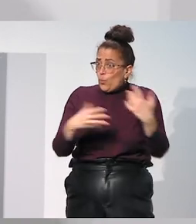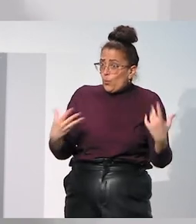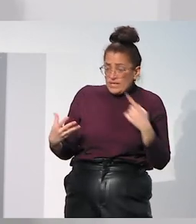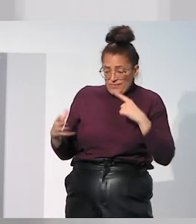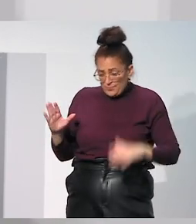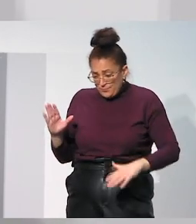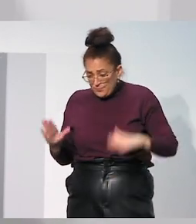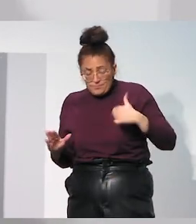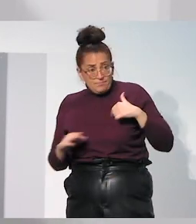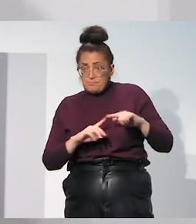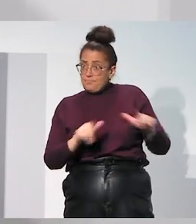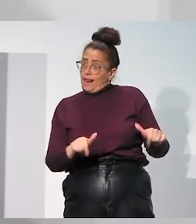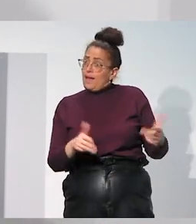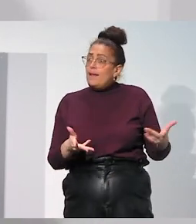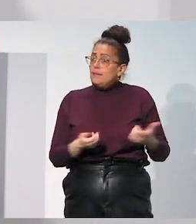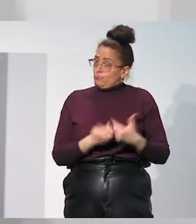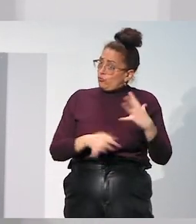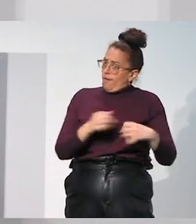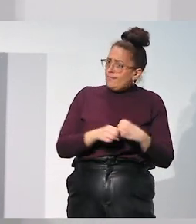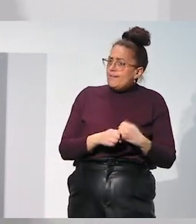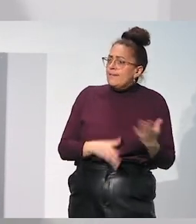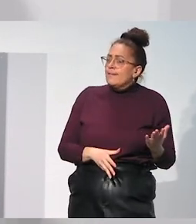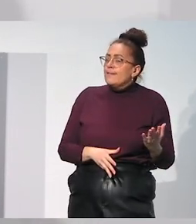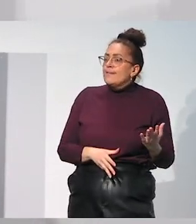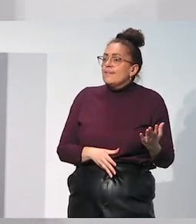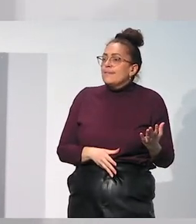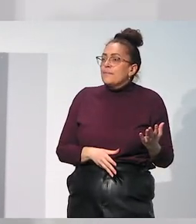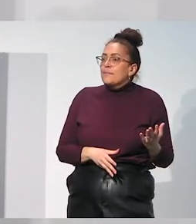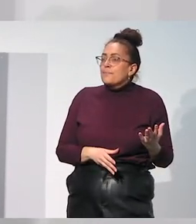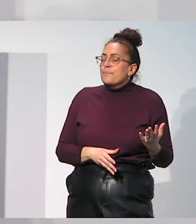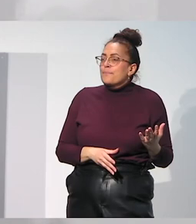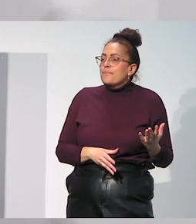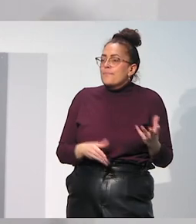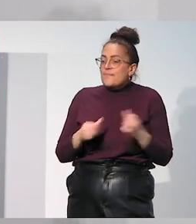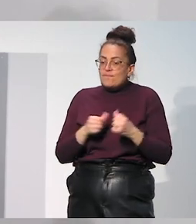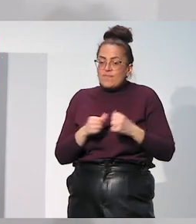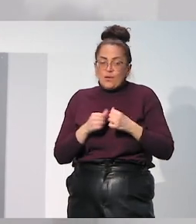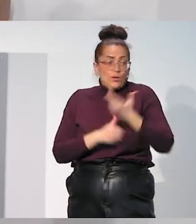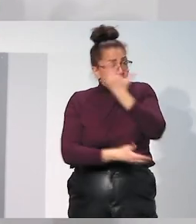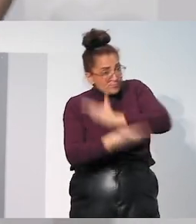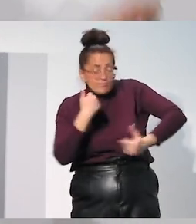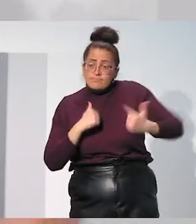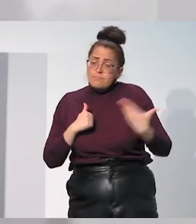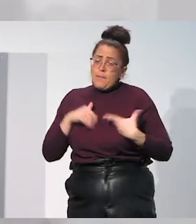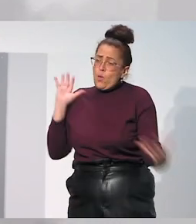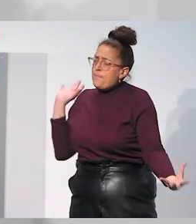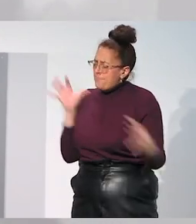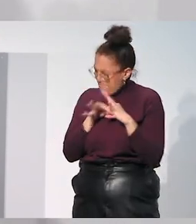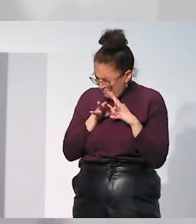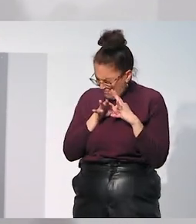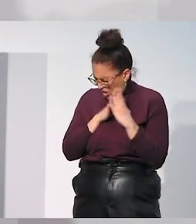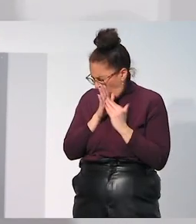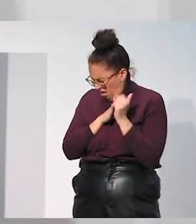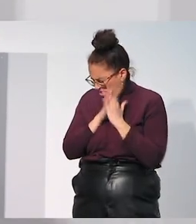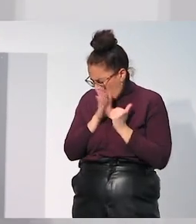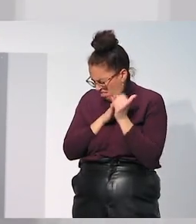il est prisonnier, eh bien, elle est dans une sorte de fusion avec sa mère. Elle dort dans le lit de sa mère. Elle dort